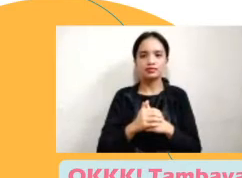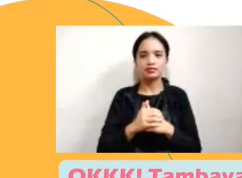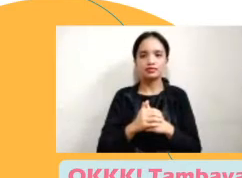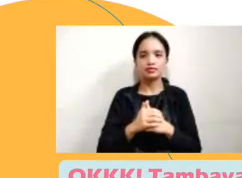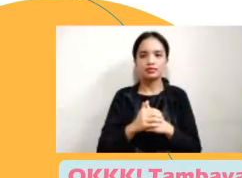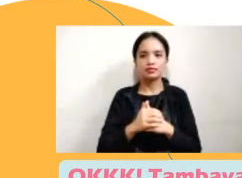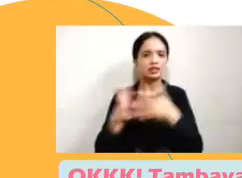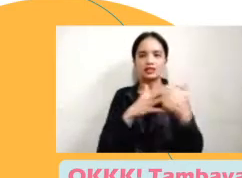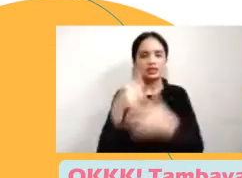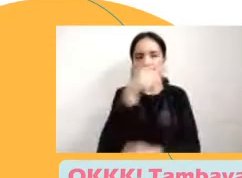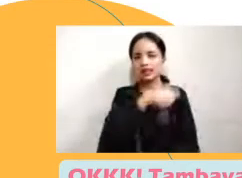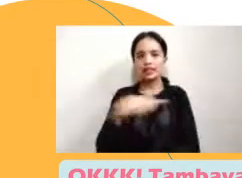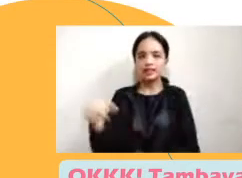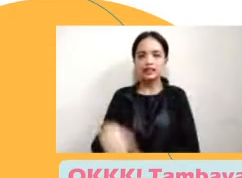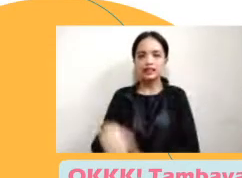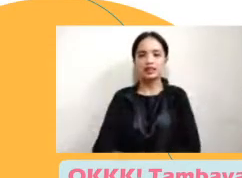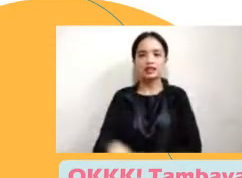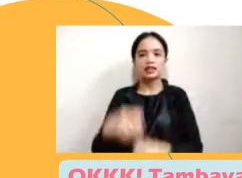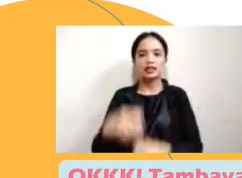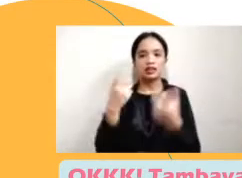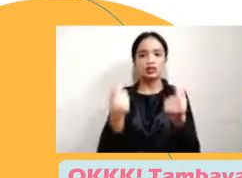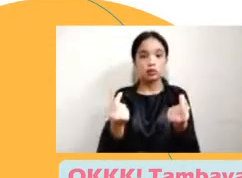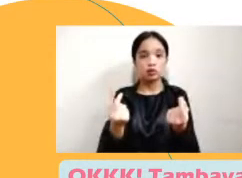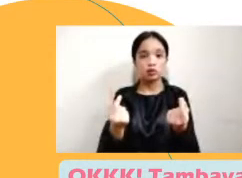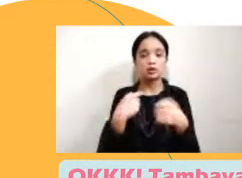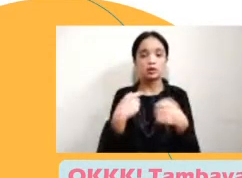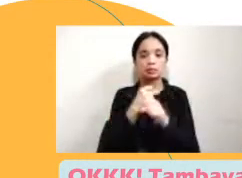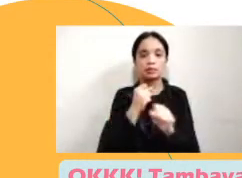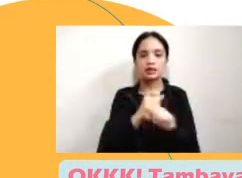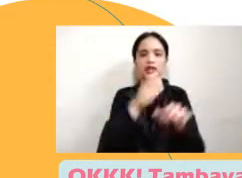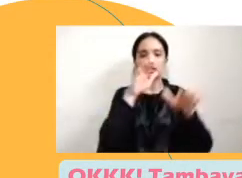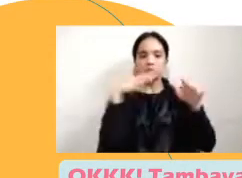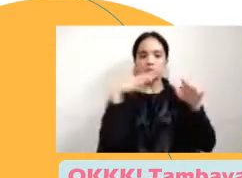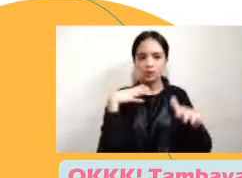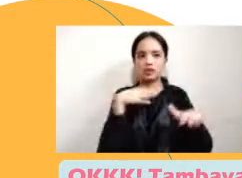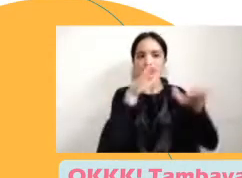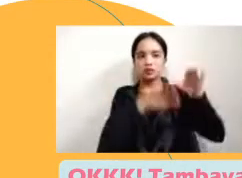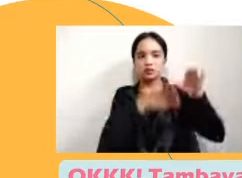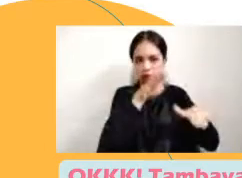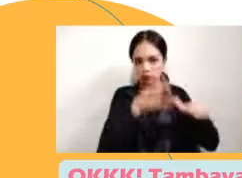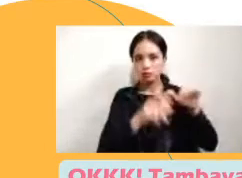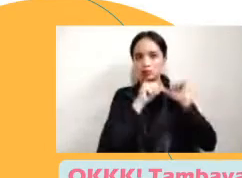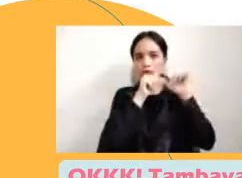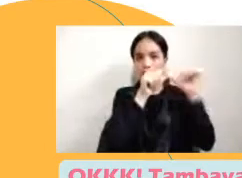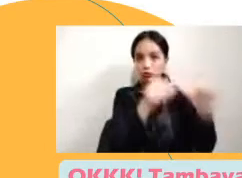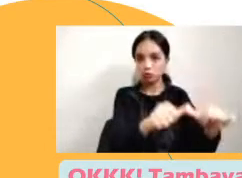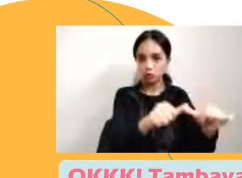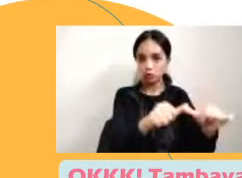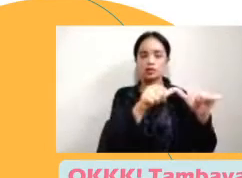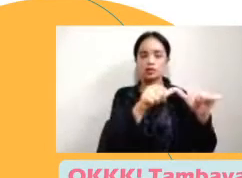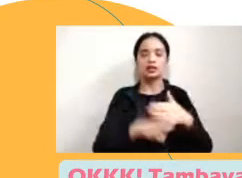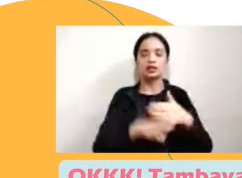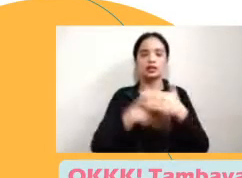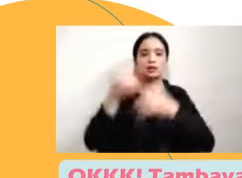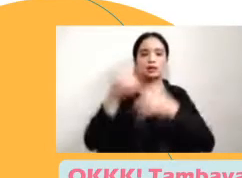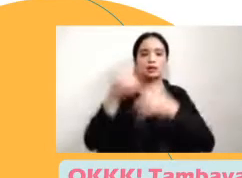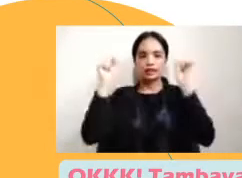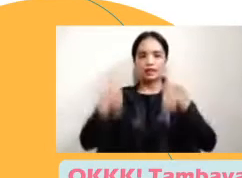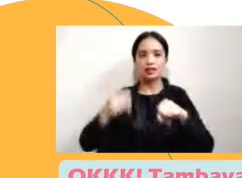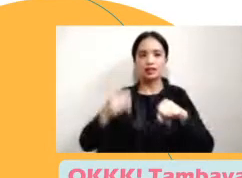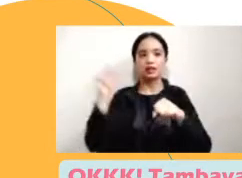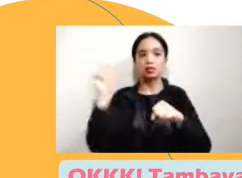Kahit ano, gawa lang kayo ng steady beat, consistent beat. Tapos pwede niyong